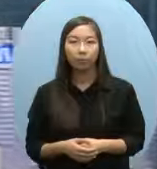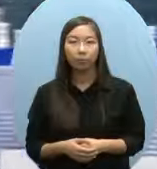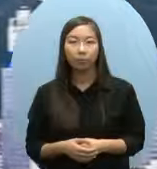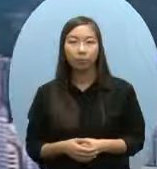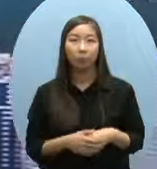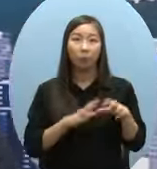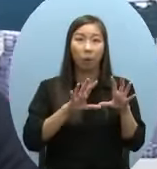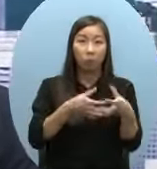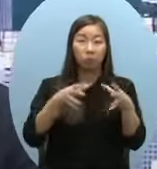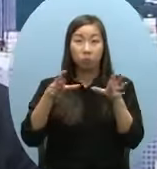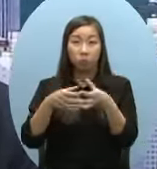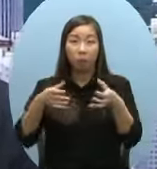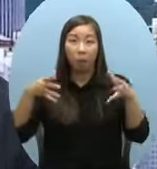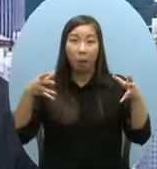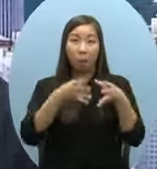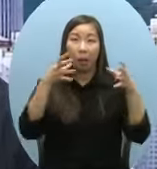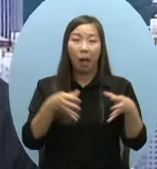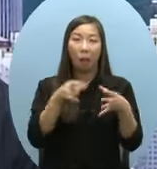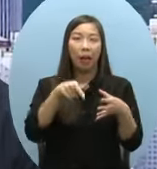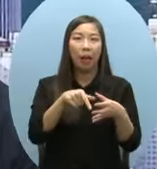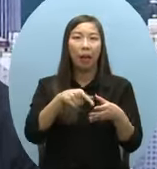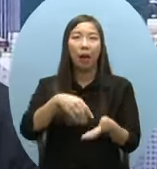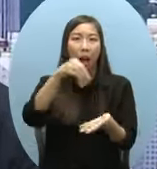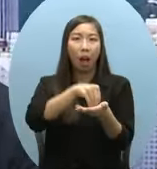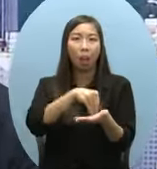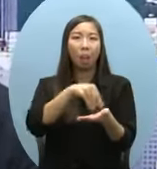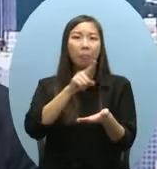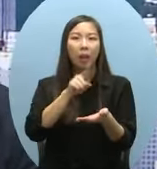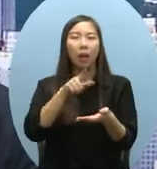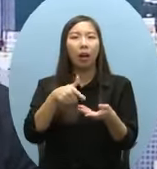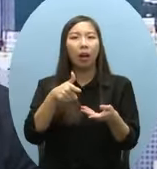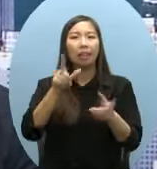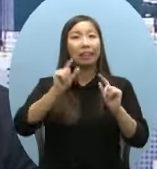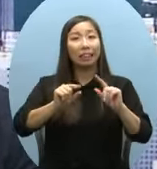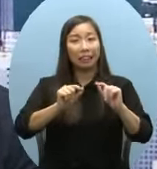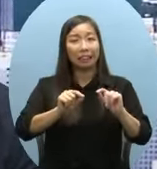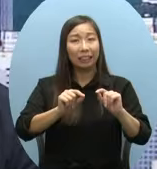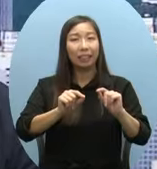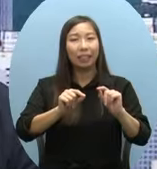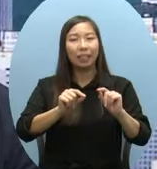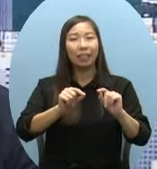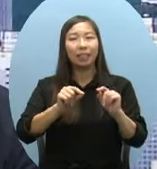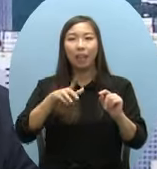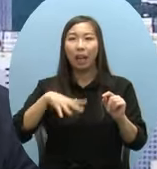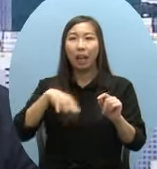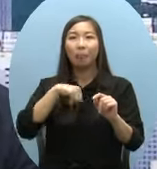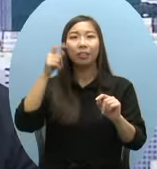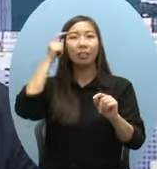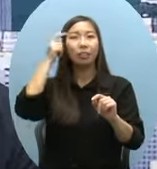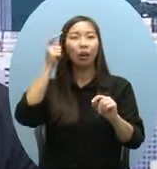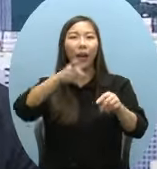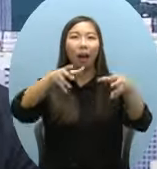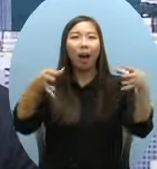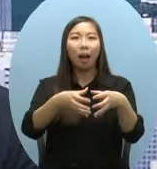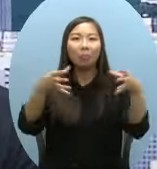群組聚集呢個定義咧，其實我哋採取一般嗰個嘅即係廣義咧，其實據我哋了解咧，其實群即係一個聚